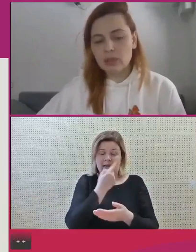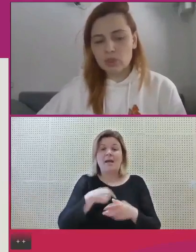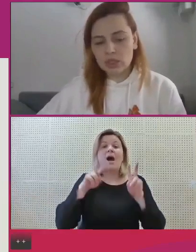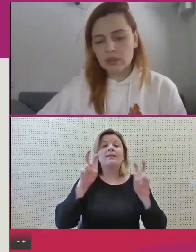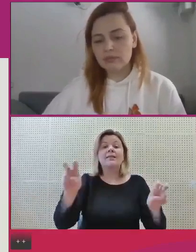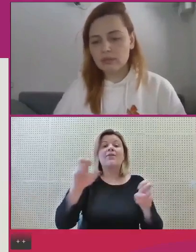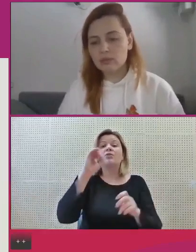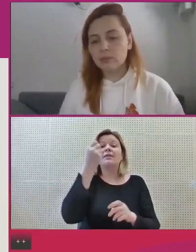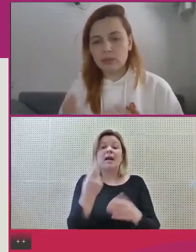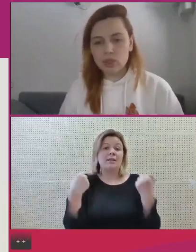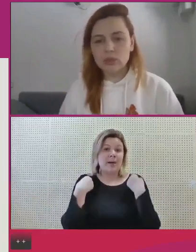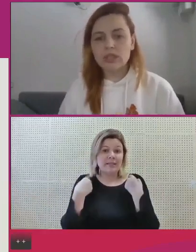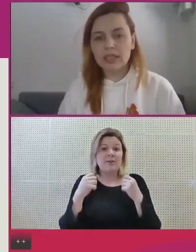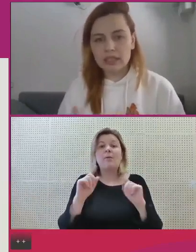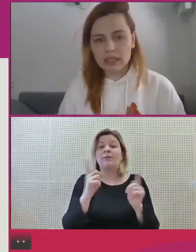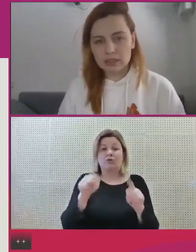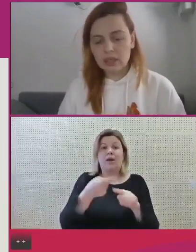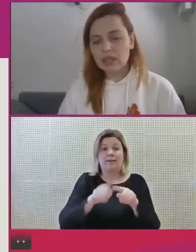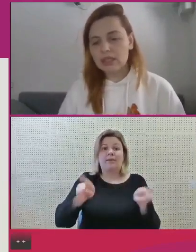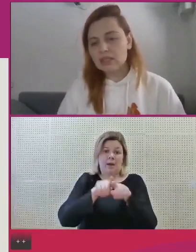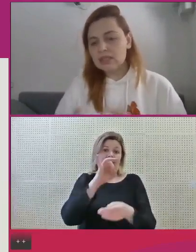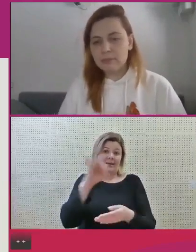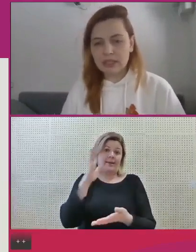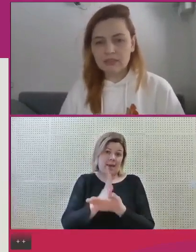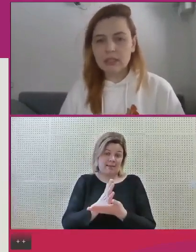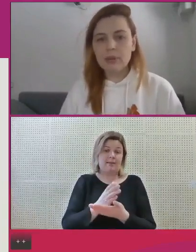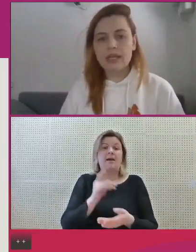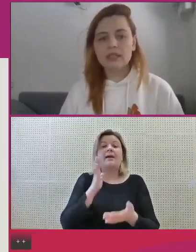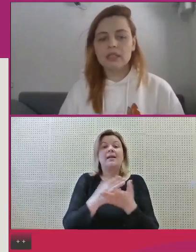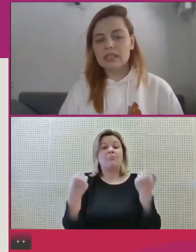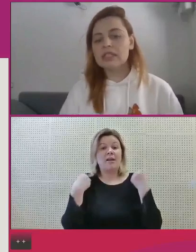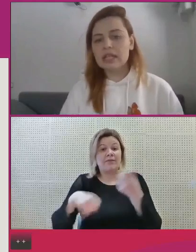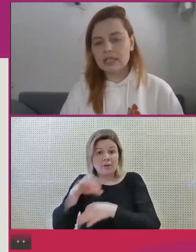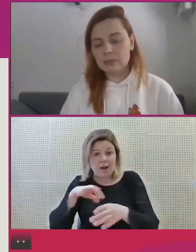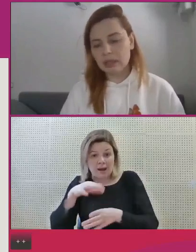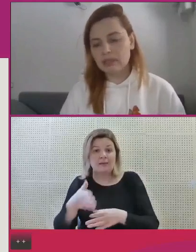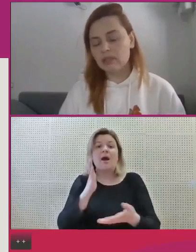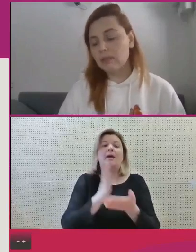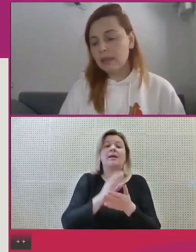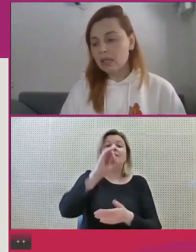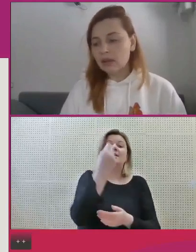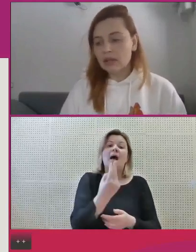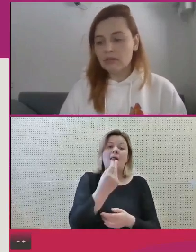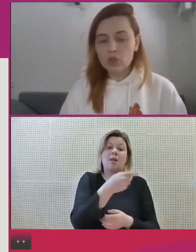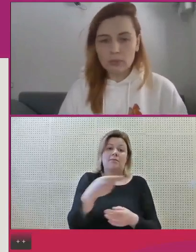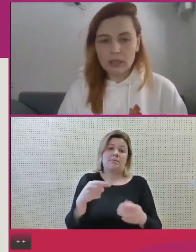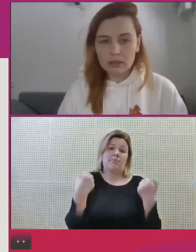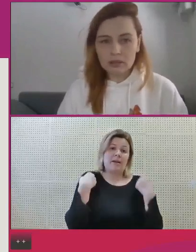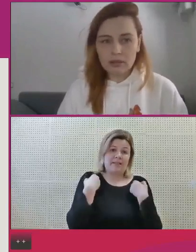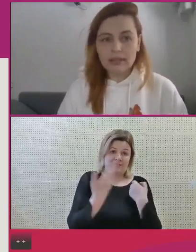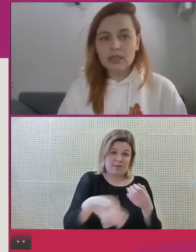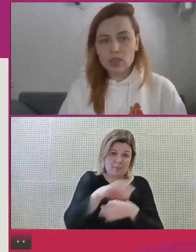социально-спортивным, потому что оно так и есть. Есть спортивные проекты, есть социально-спортивные. В